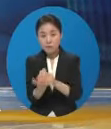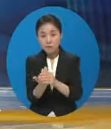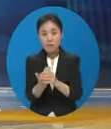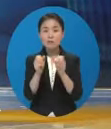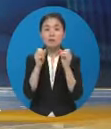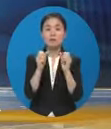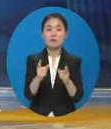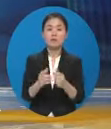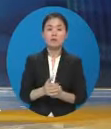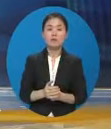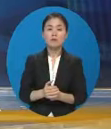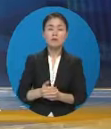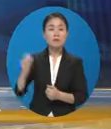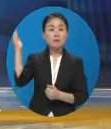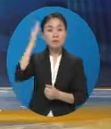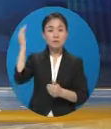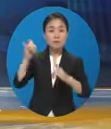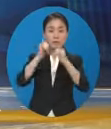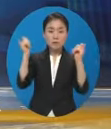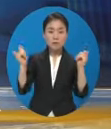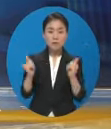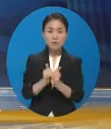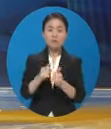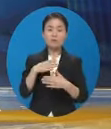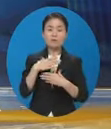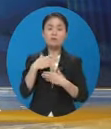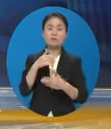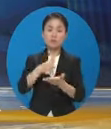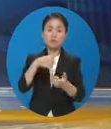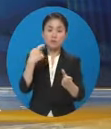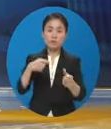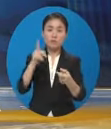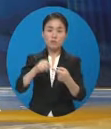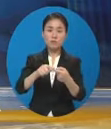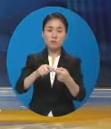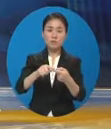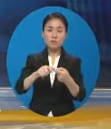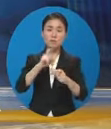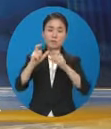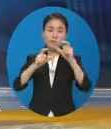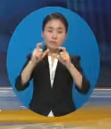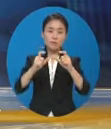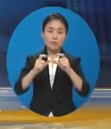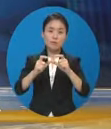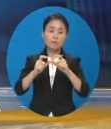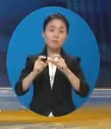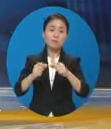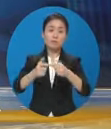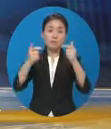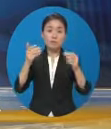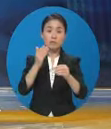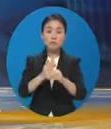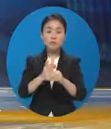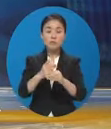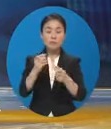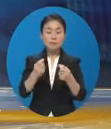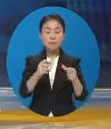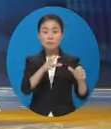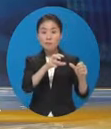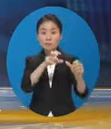인성 교육의 필요성에 대한 목소리가 높아지고 있죠네이 같은 여론을 반영해 여야 국회의원들이 초중